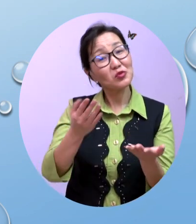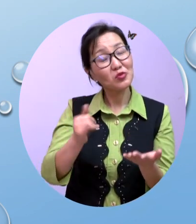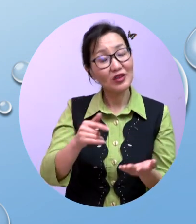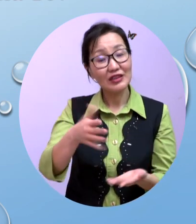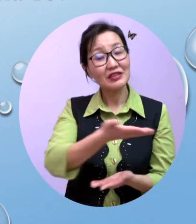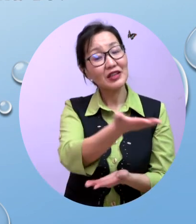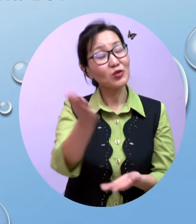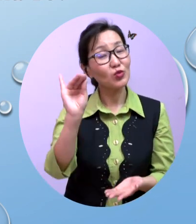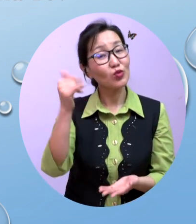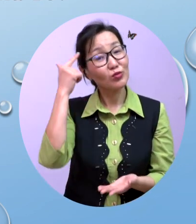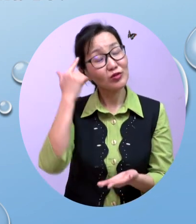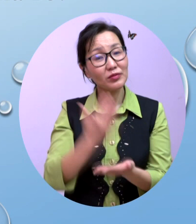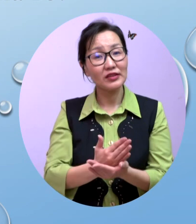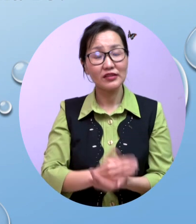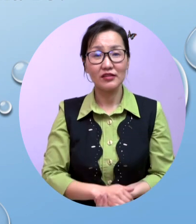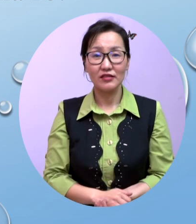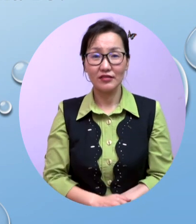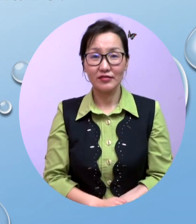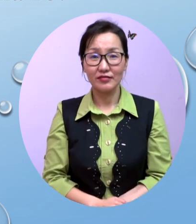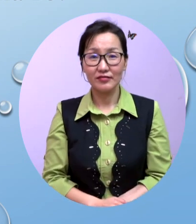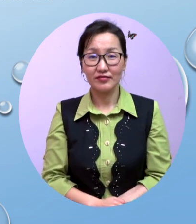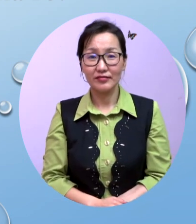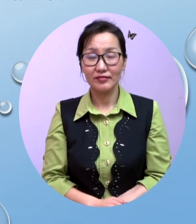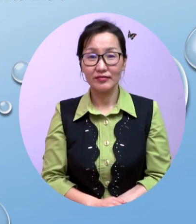Та нарт юу бодогдож байна вэ?